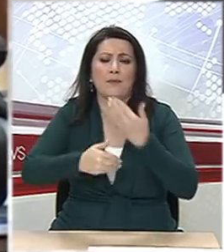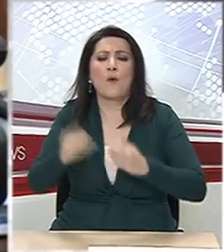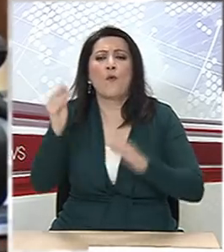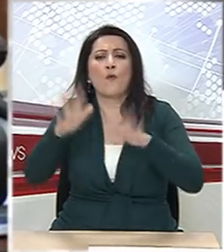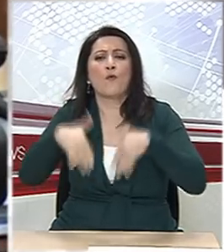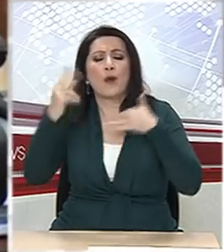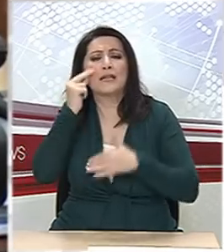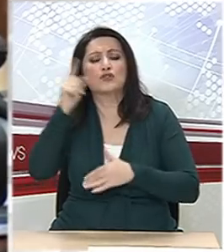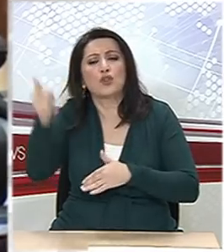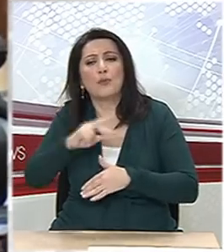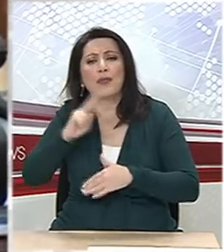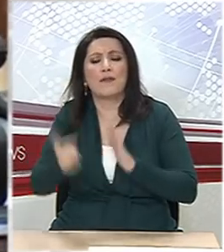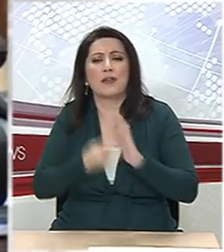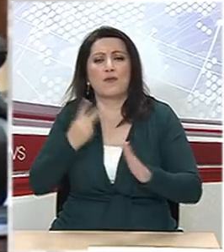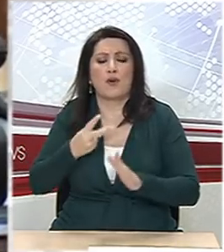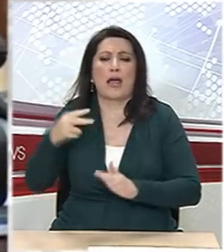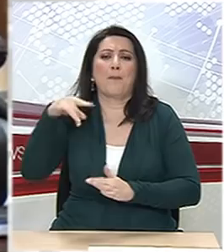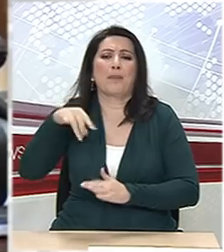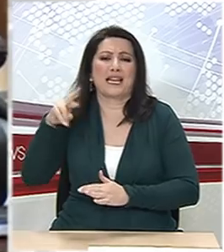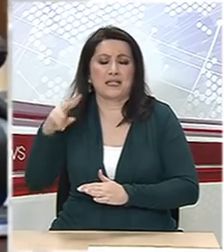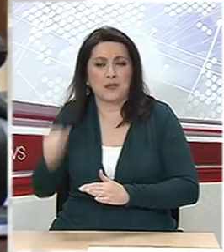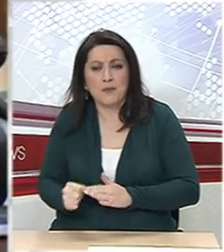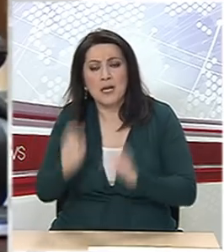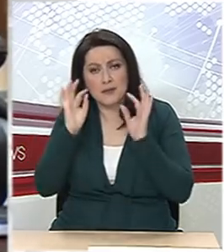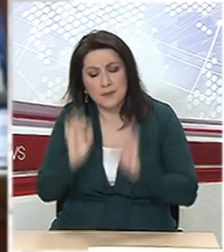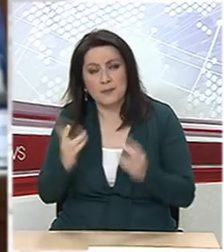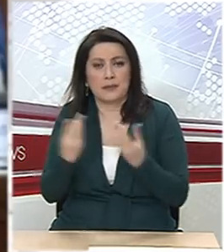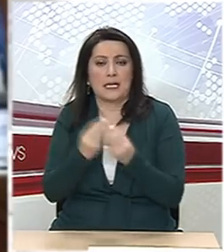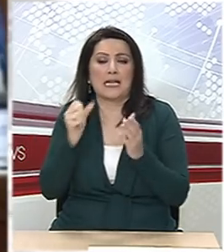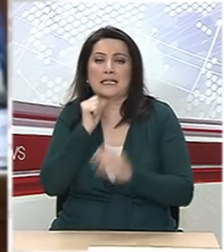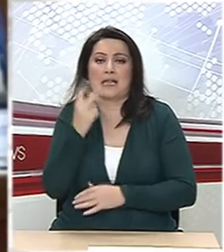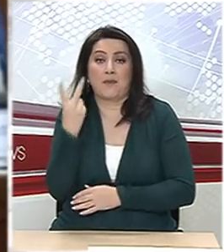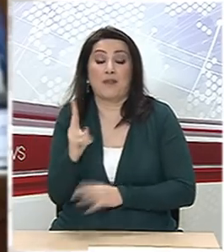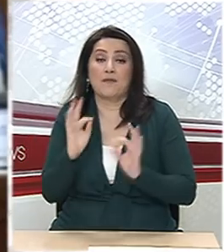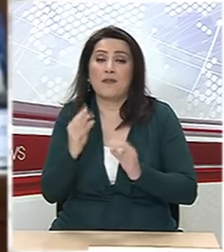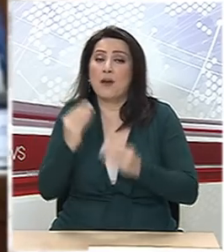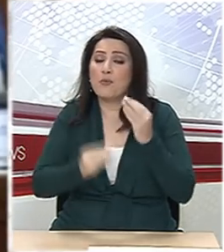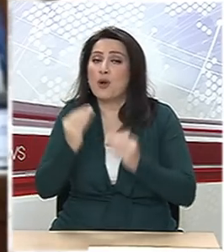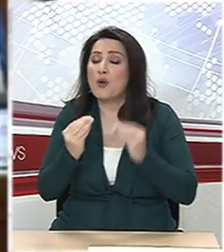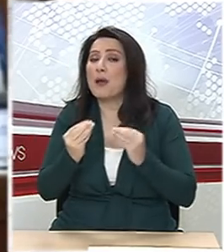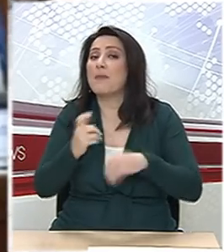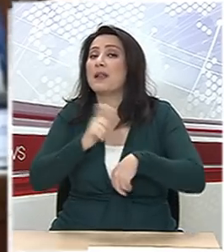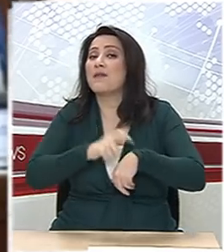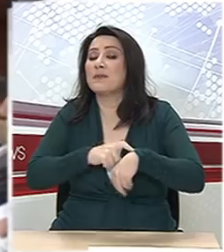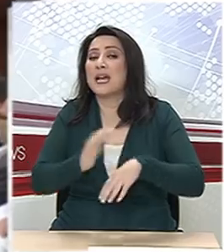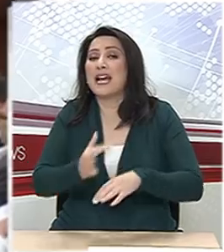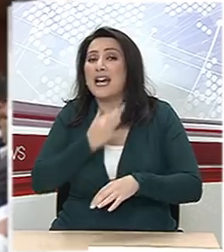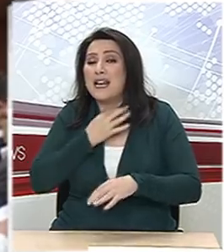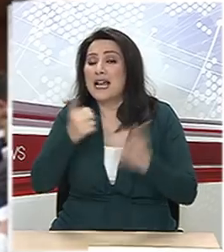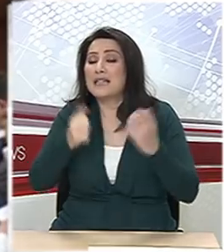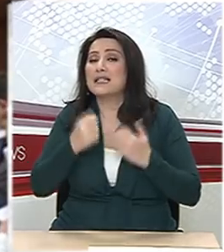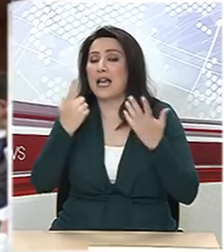Σκοπίων για δεύτερη φορά τη Συμφωνία των Πρεσπών, όπως απαιτεί το Σύνταγμα της γειτονικής χώρας. Δεν θα υπάρχουν προβλήματα, καθώς αυτή τη φορά χρειάζονται μόλις